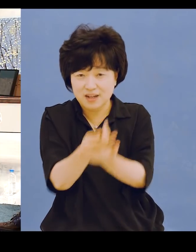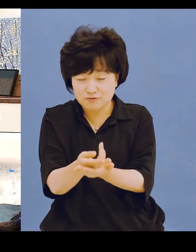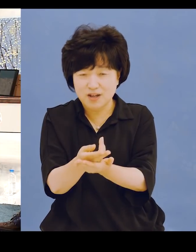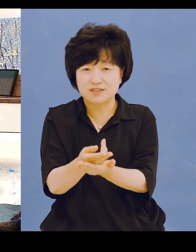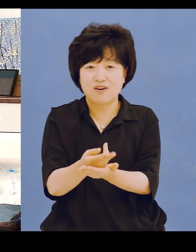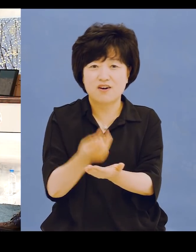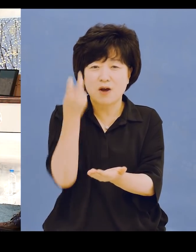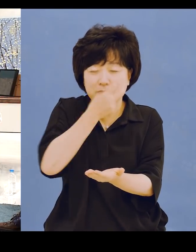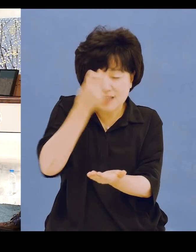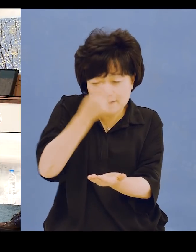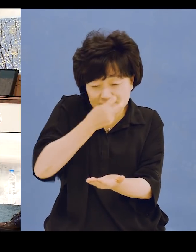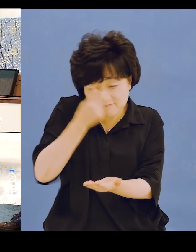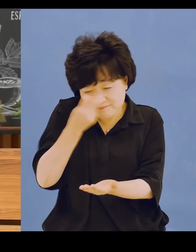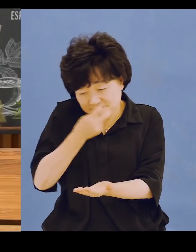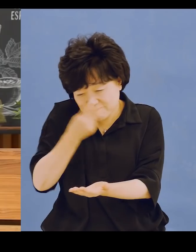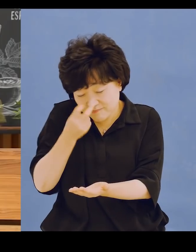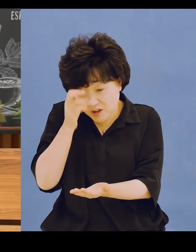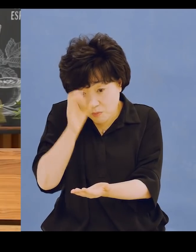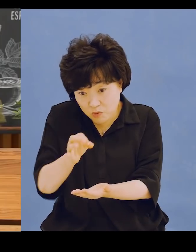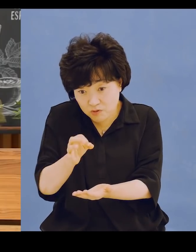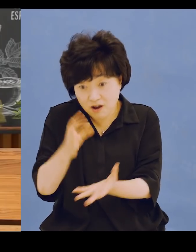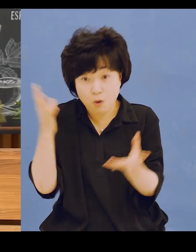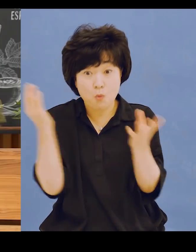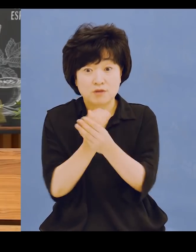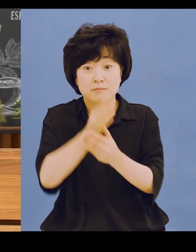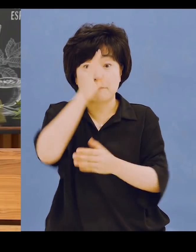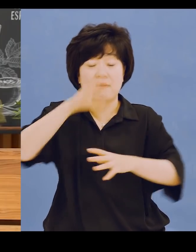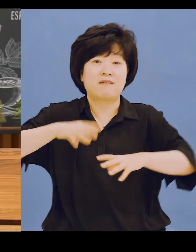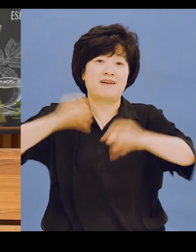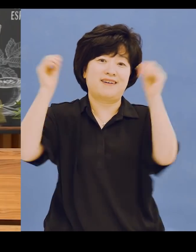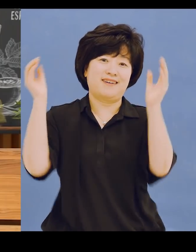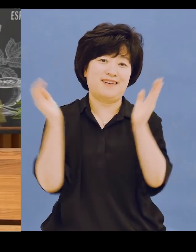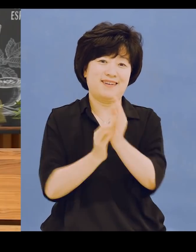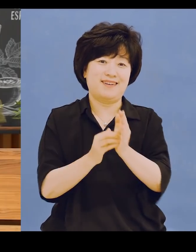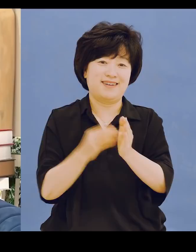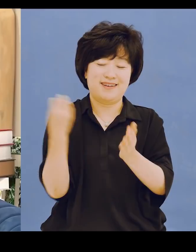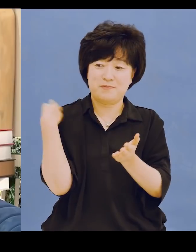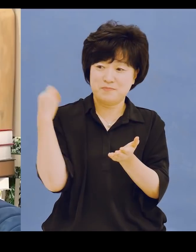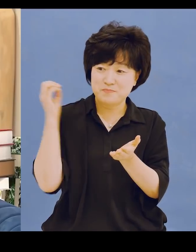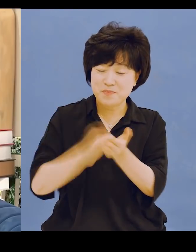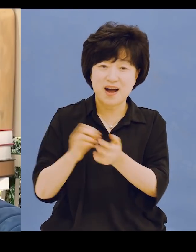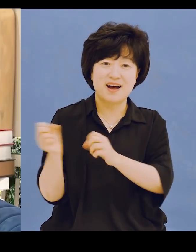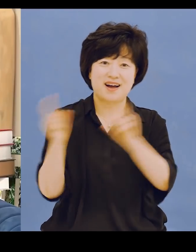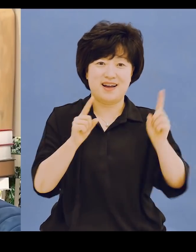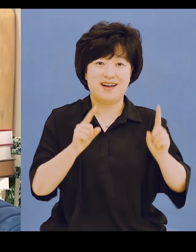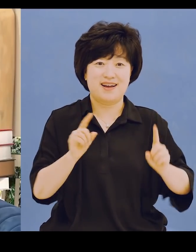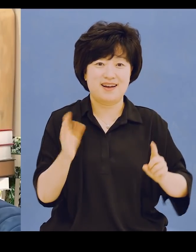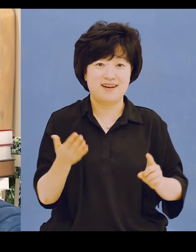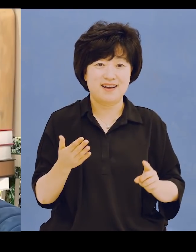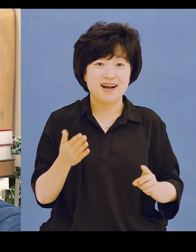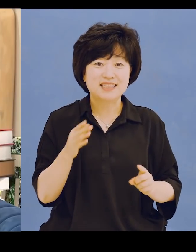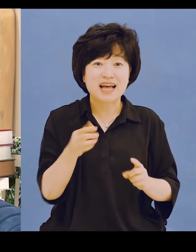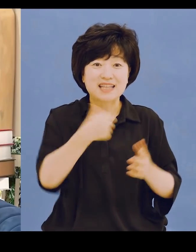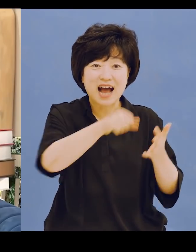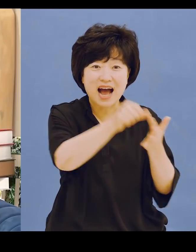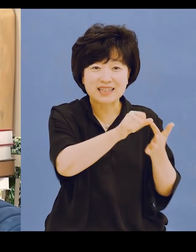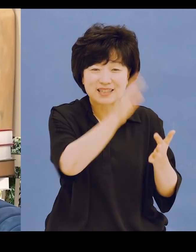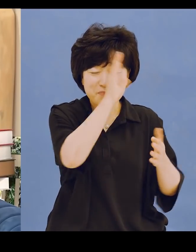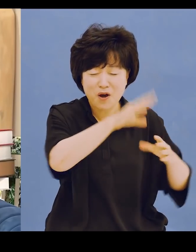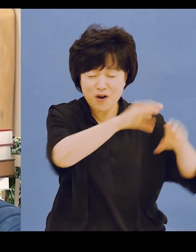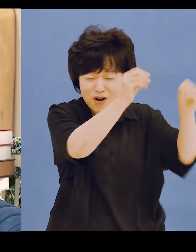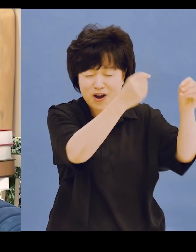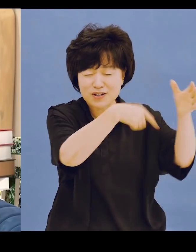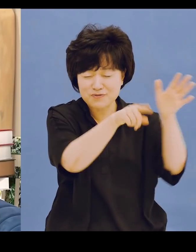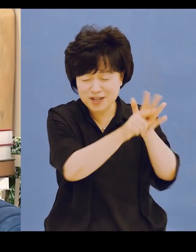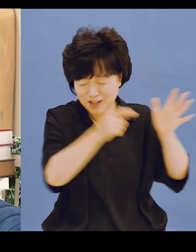오는 정상이라는 거예요. 네? 완전하게 정상으로 돌아왔어요. 저는 우리 아이 막 등 두드리고 기도한 적도 없고 네.